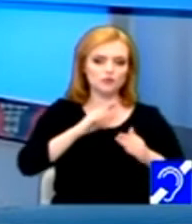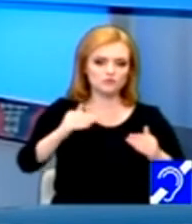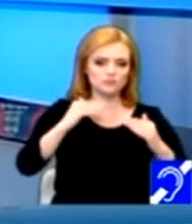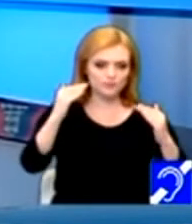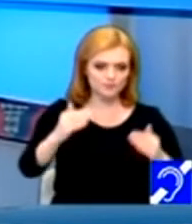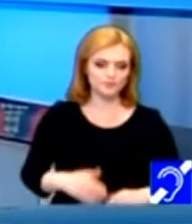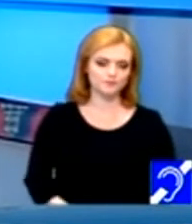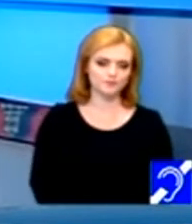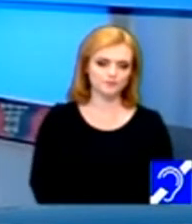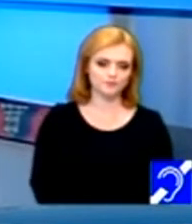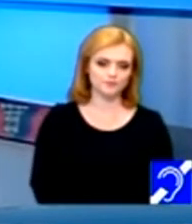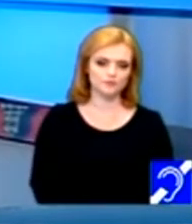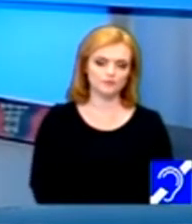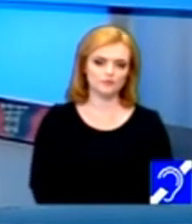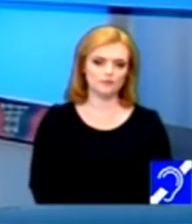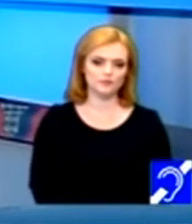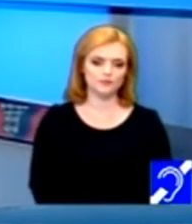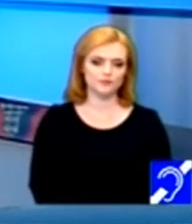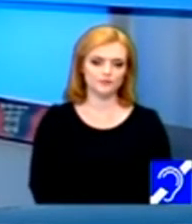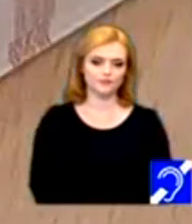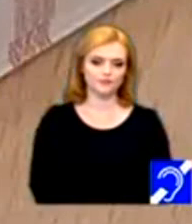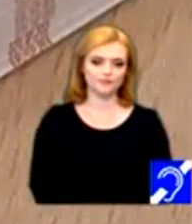câte 500 de lei din partea statului.